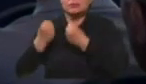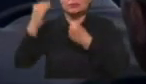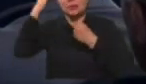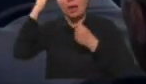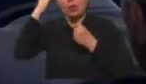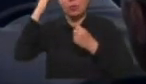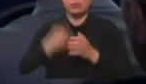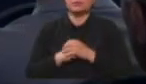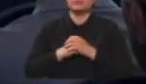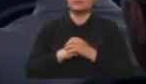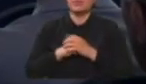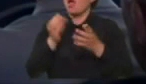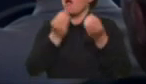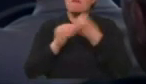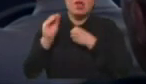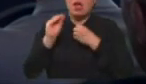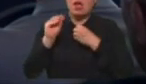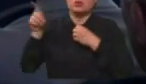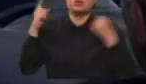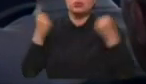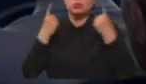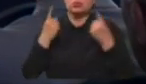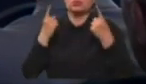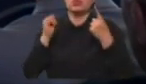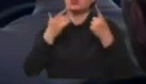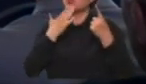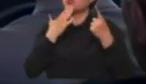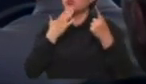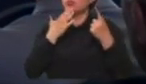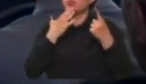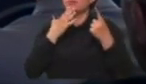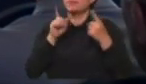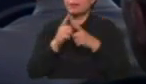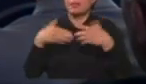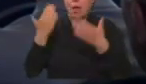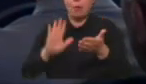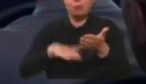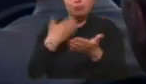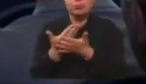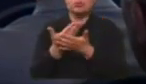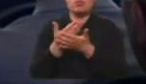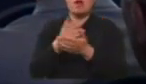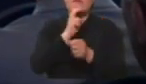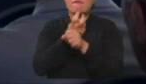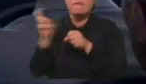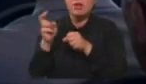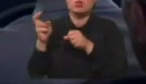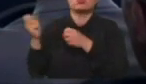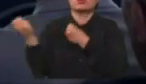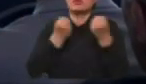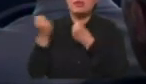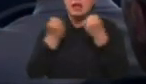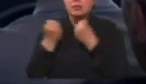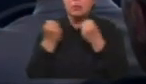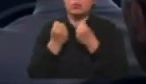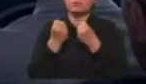znajomych. W większości takich przypadków, tak jak już powiedziałam i podałam przykład wykluczenia transportowego